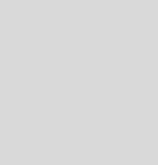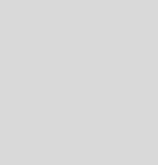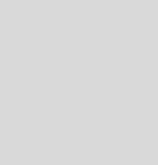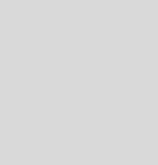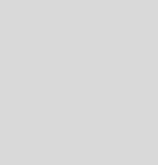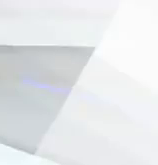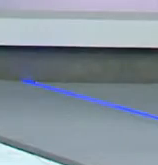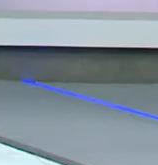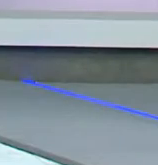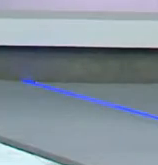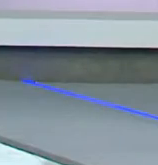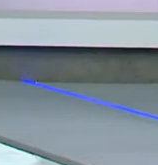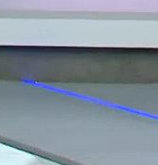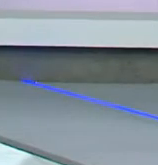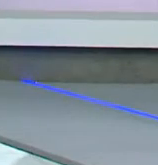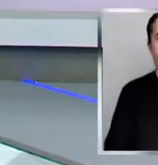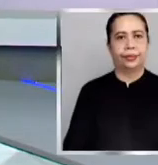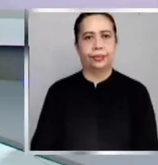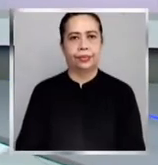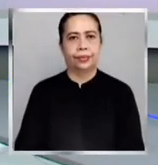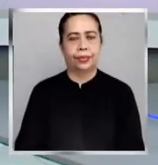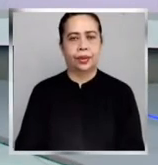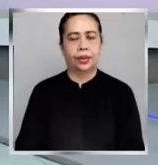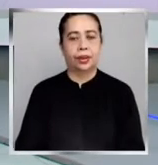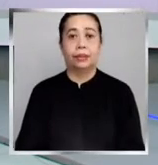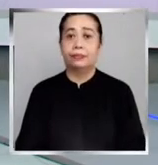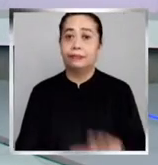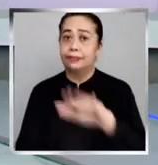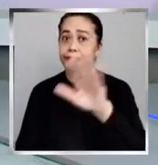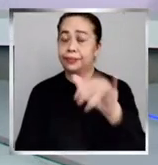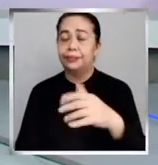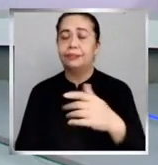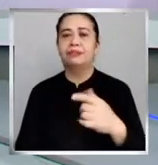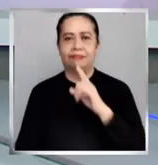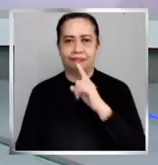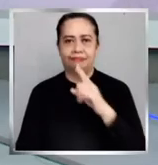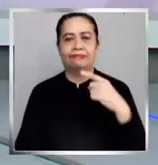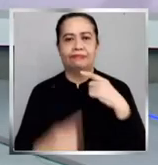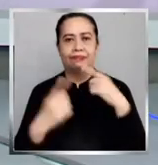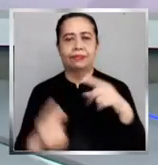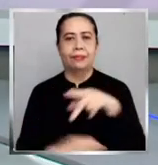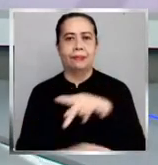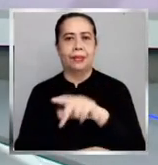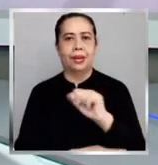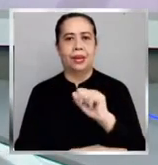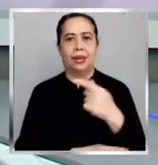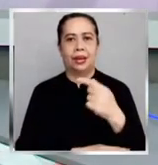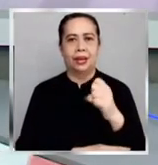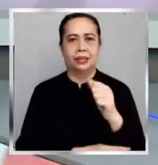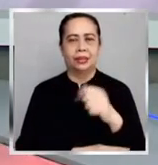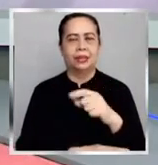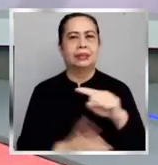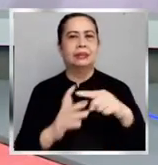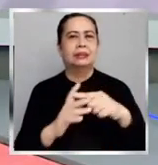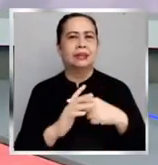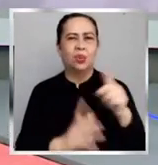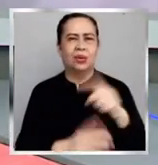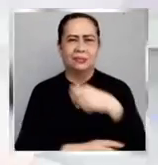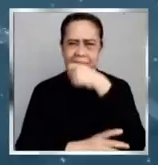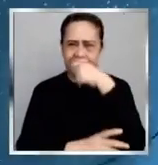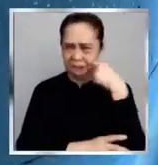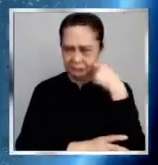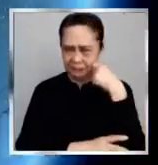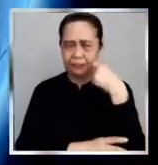News. Mga kapuso, opisyal na nga ang idineklara ng PAGASA ang simula ng dry season o